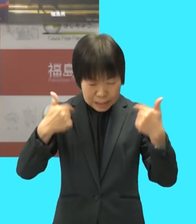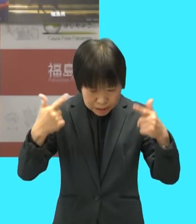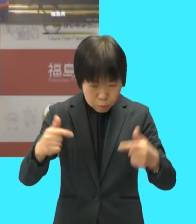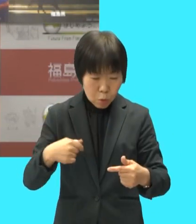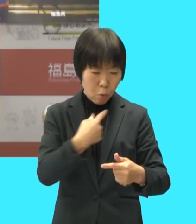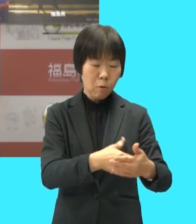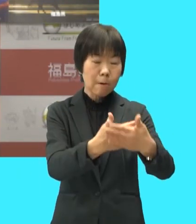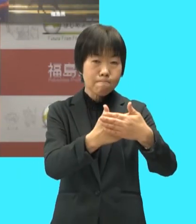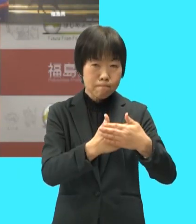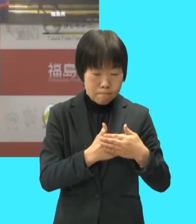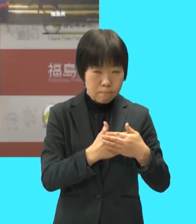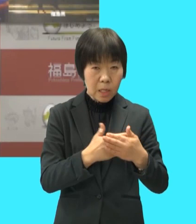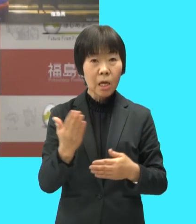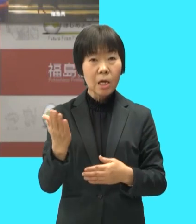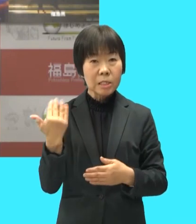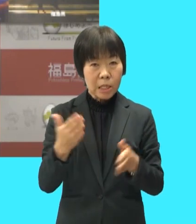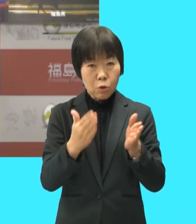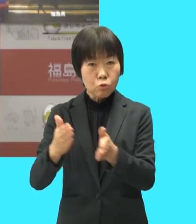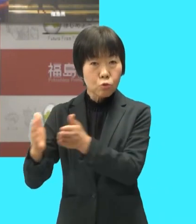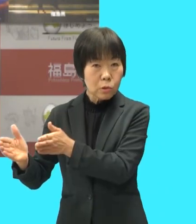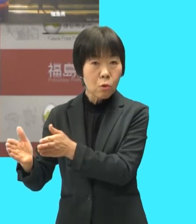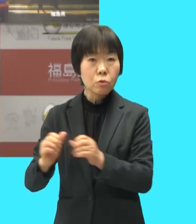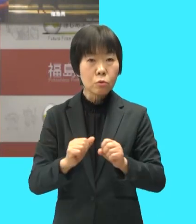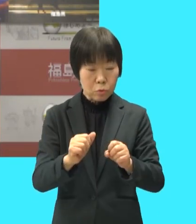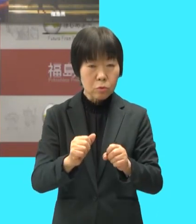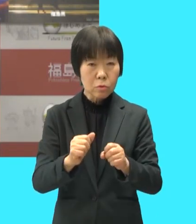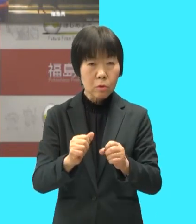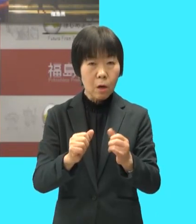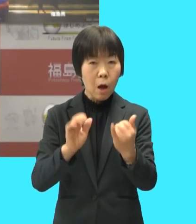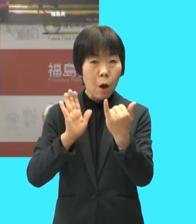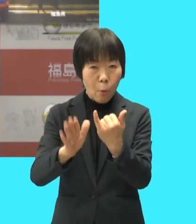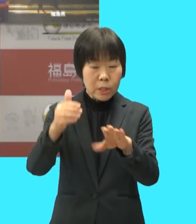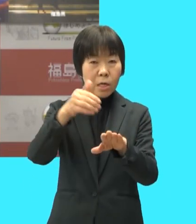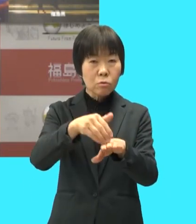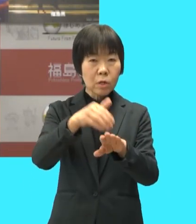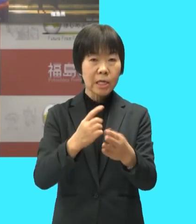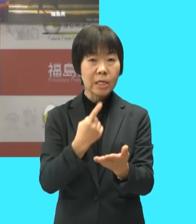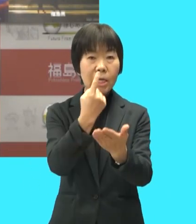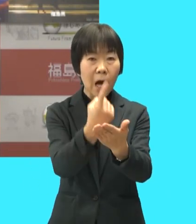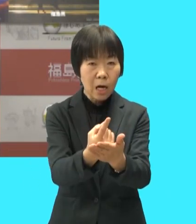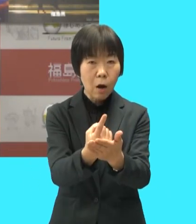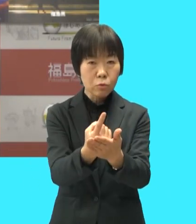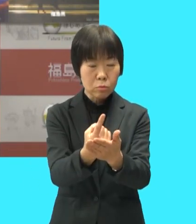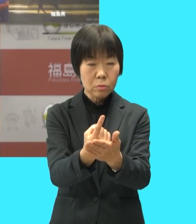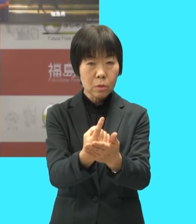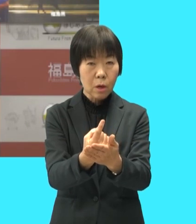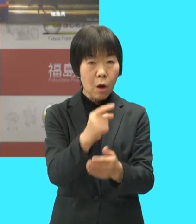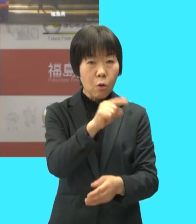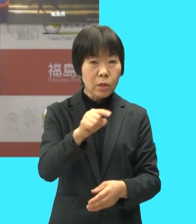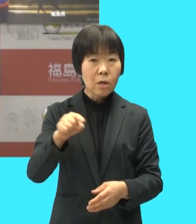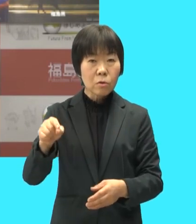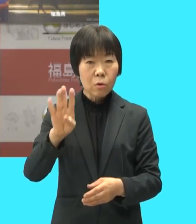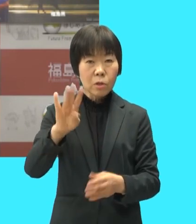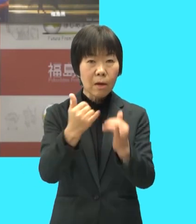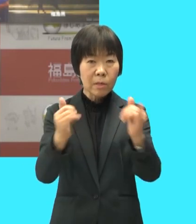置いておく、事前の準備をしておく、防災訓練にできるだけ参加をしていただく、こういったことを